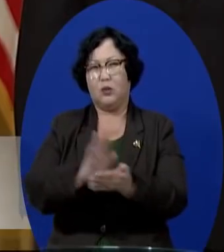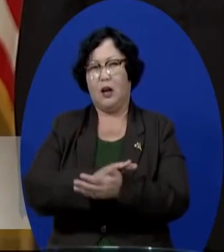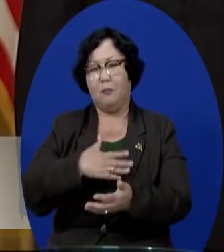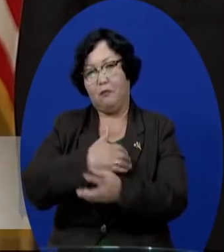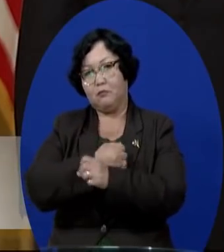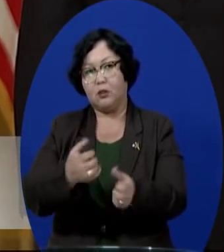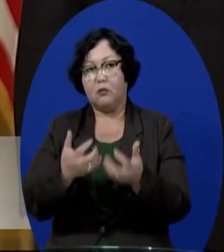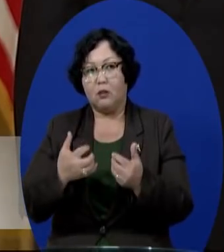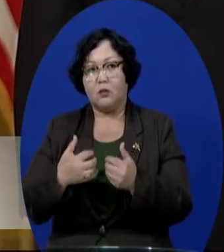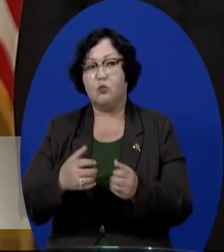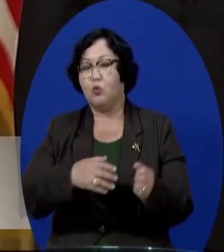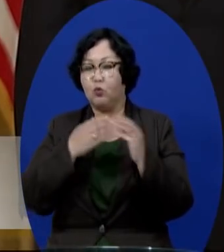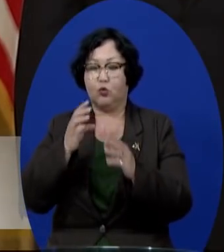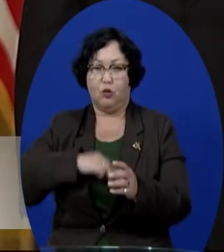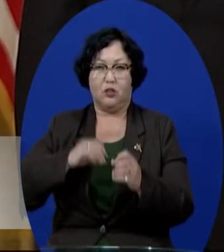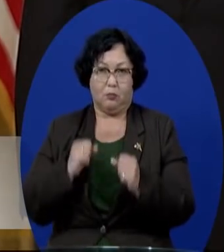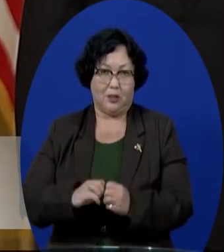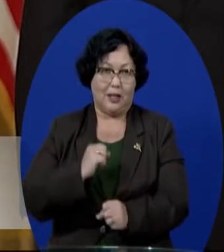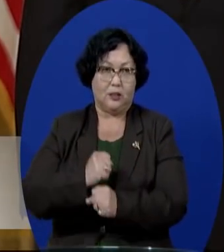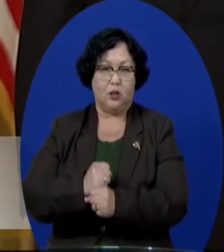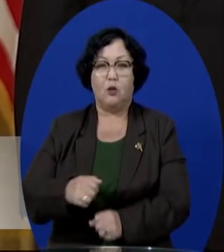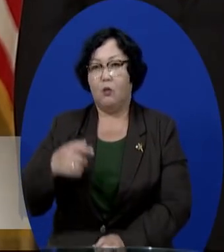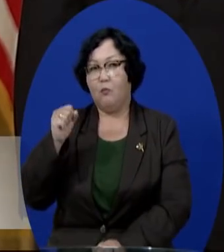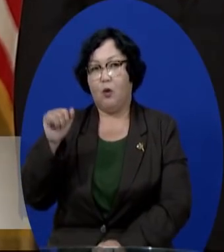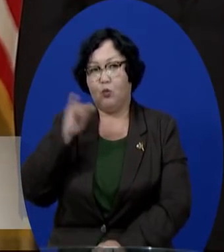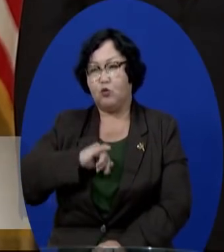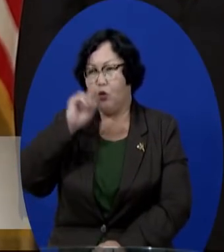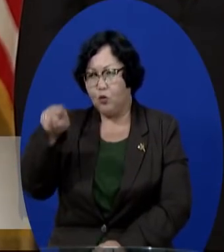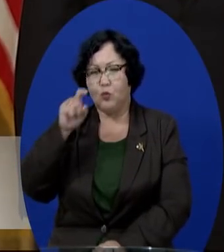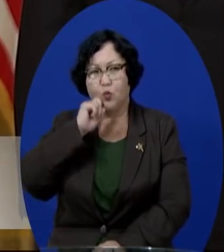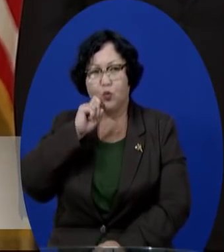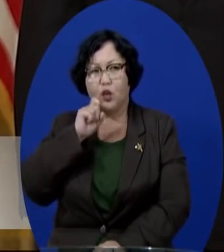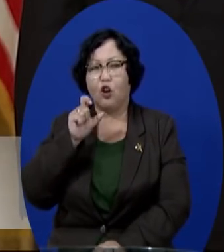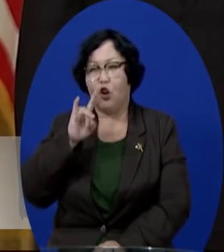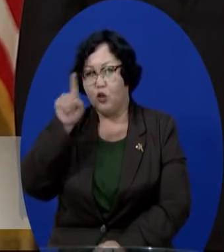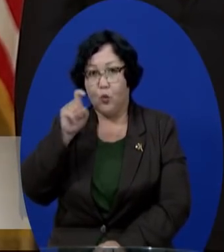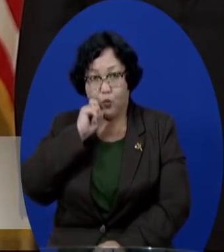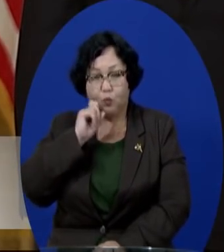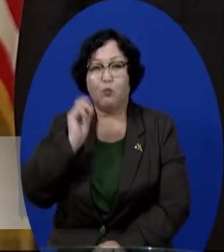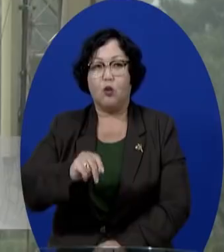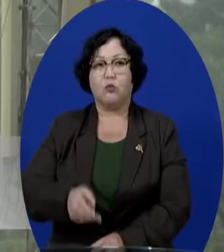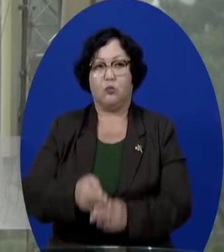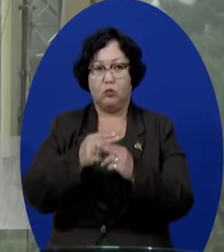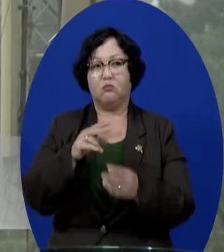чармайлтаа гаргаж байна. Мөн эх орондоо иргэн ирэх хүсэлтэй бүх иргэн аюулгүй нүүлгэн шилжүүлэх болно.